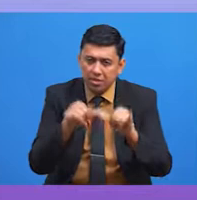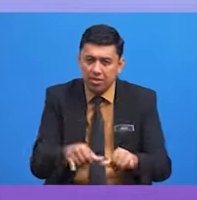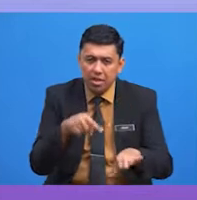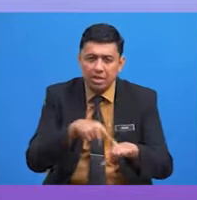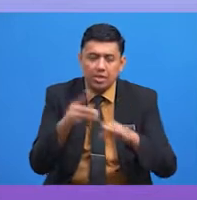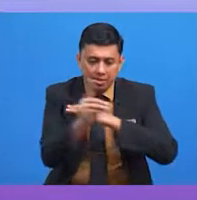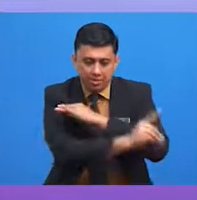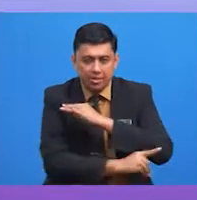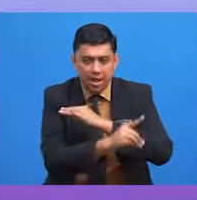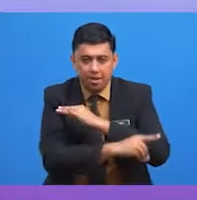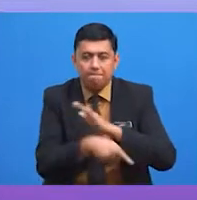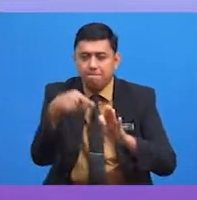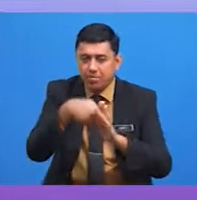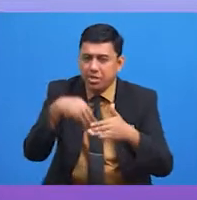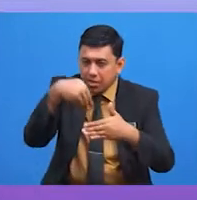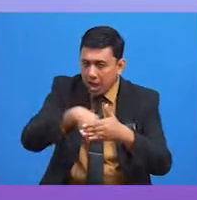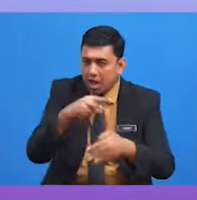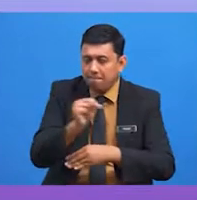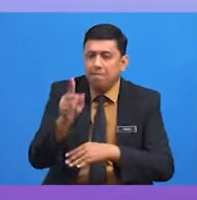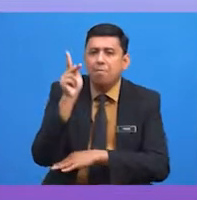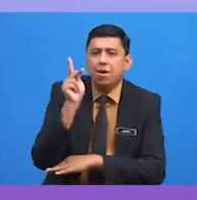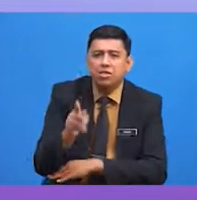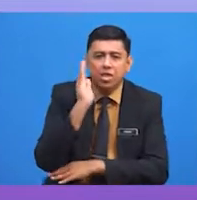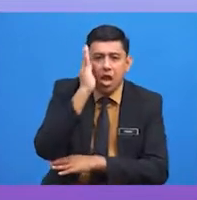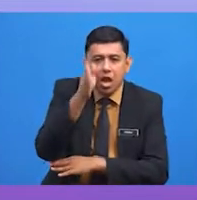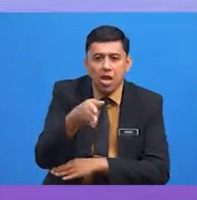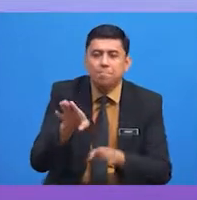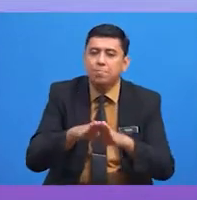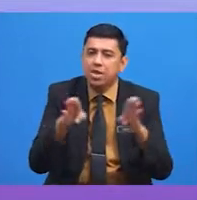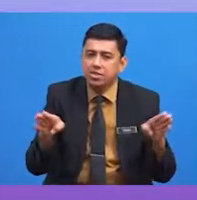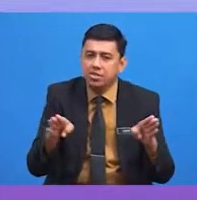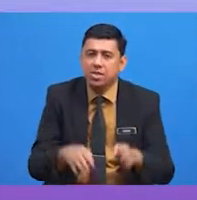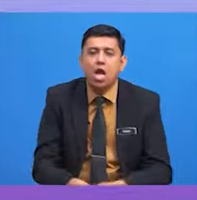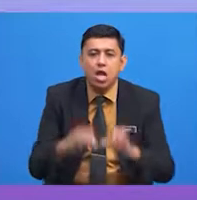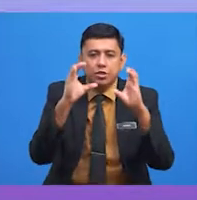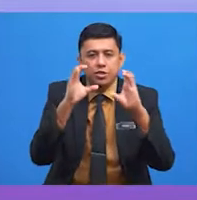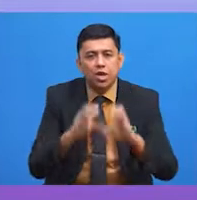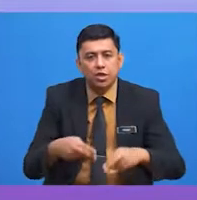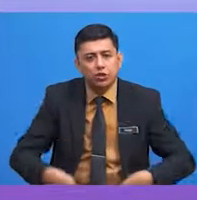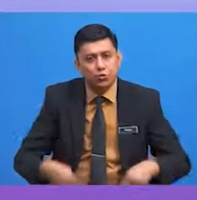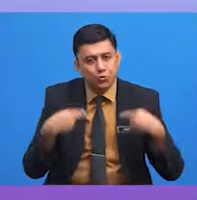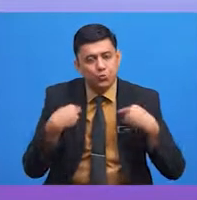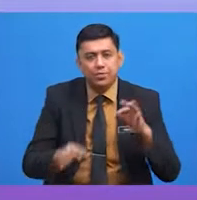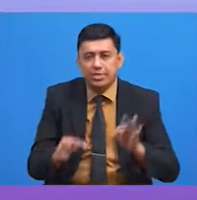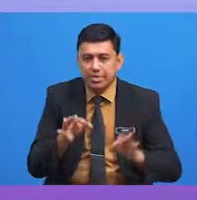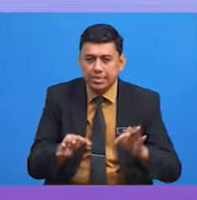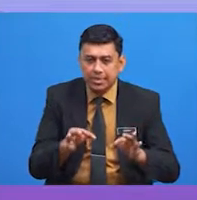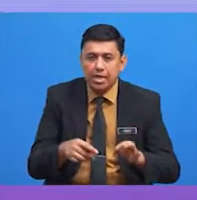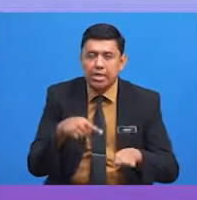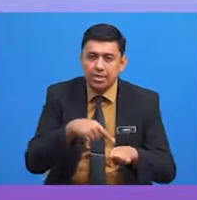di daerah pedalaman pasti akan berbeza cara hidup jika